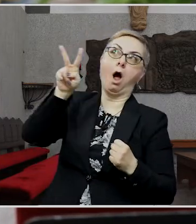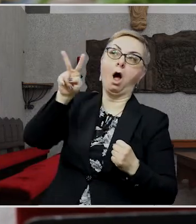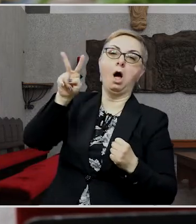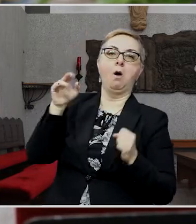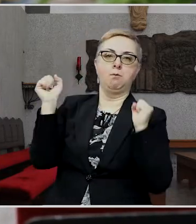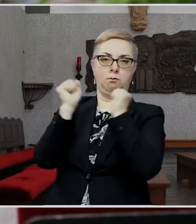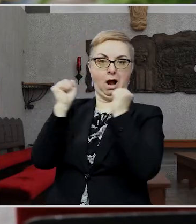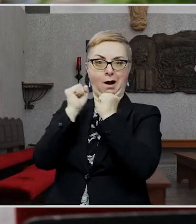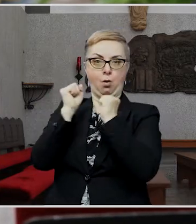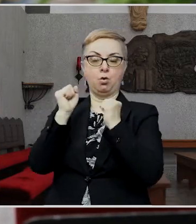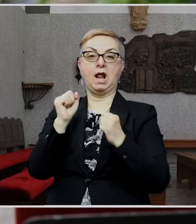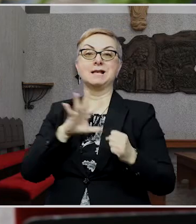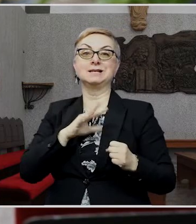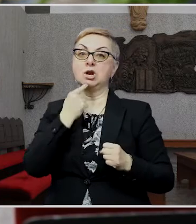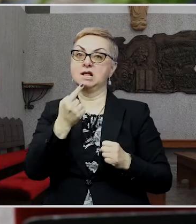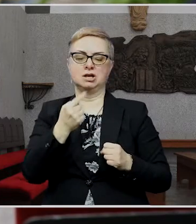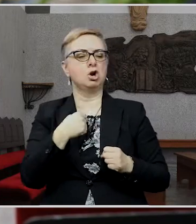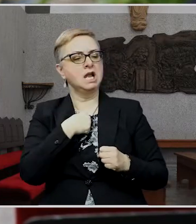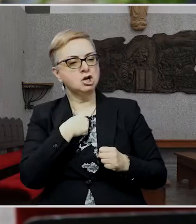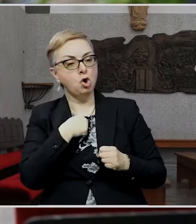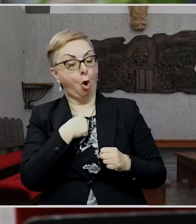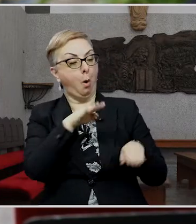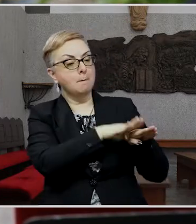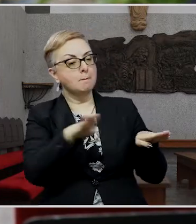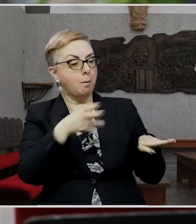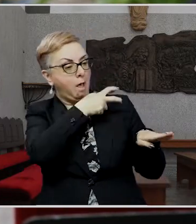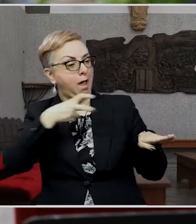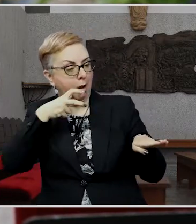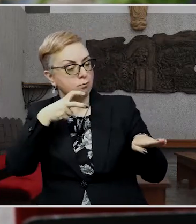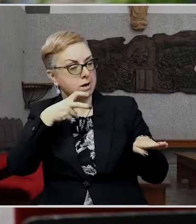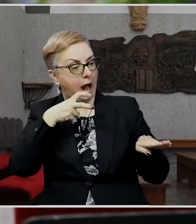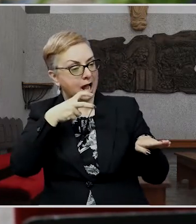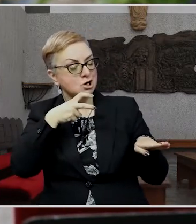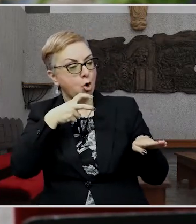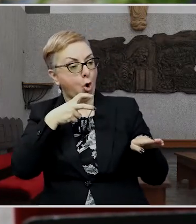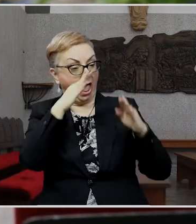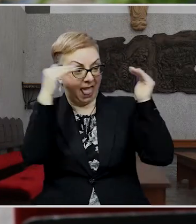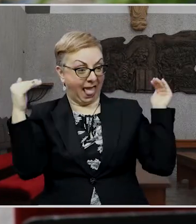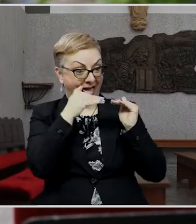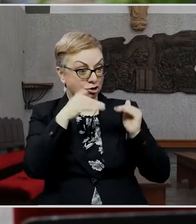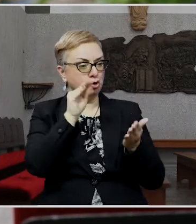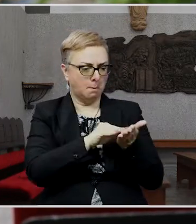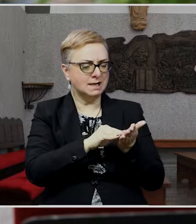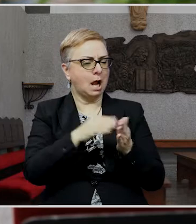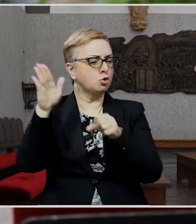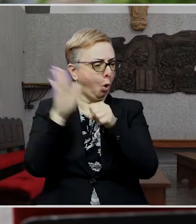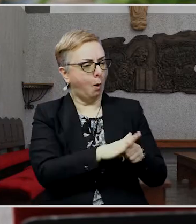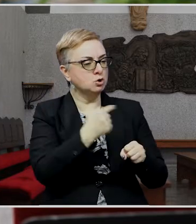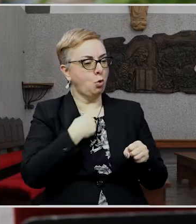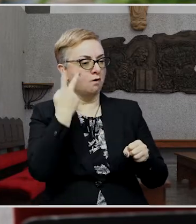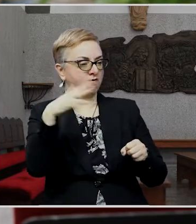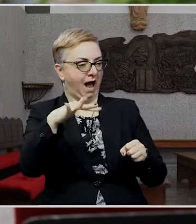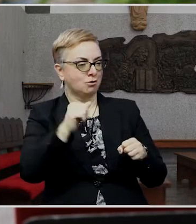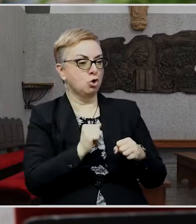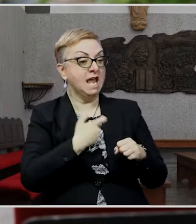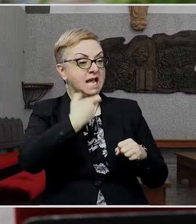il signore disse ho visto l'oppressione del mio popolo che in egitto ho udito il suo